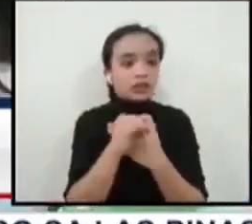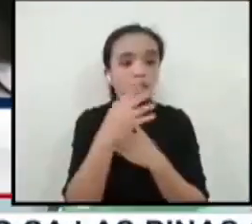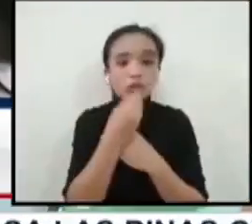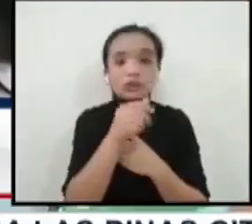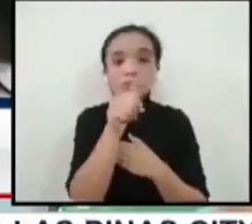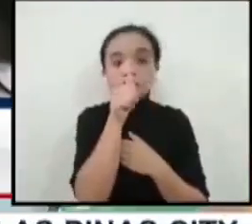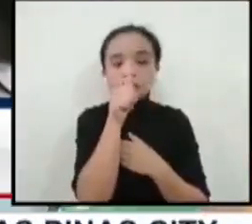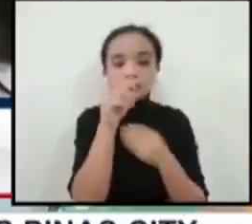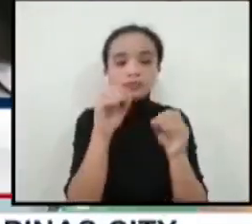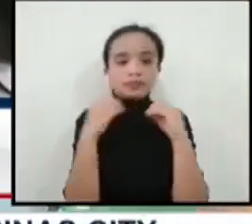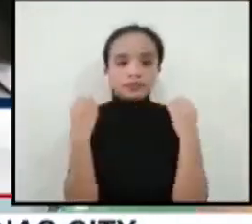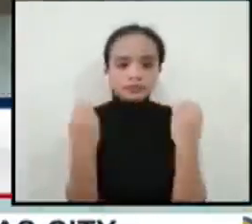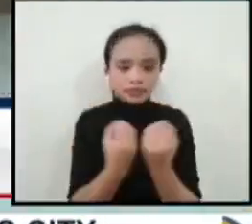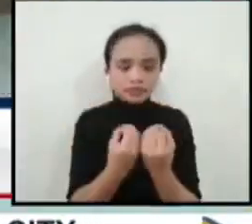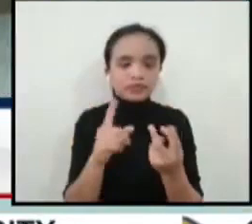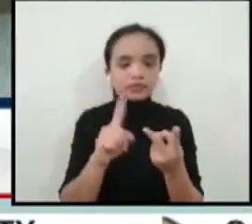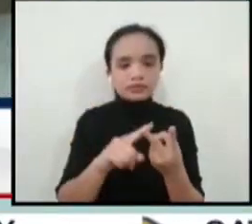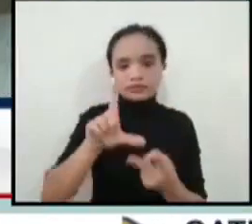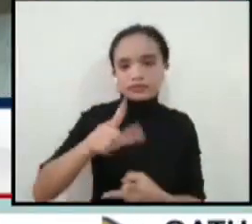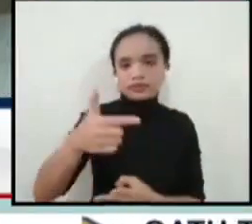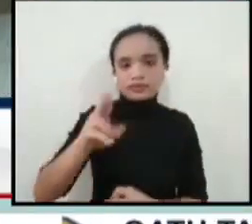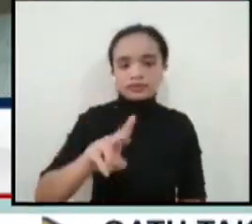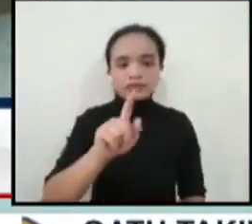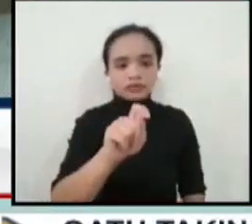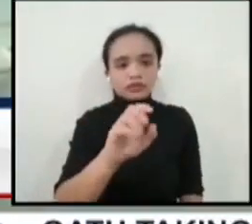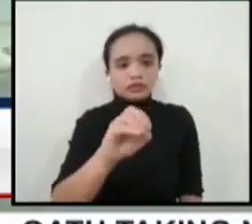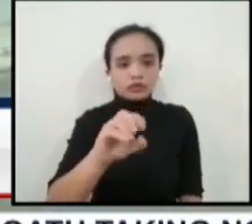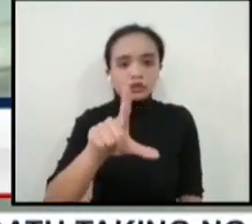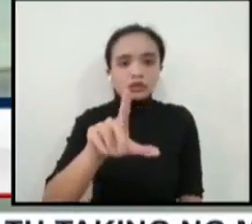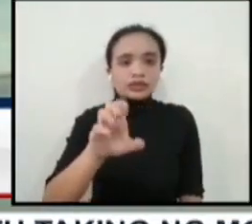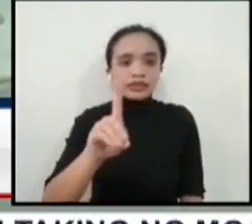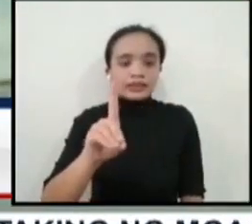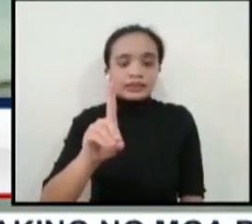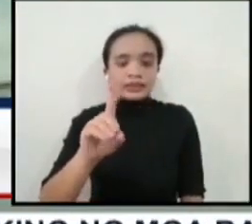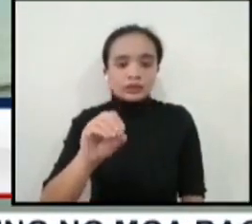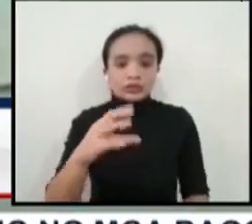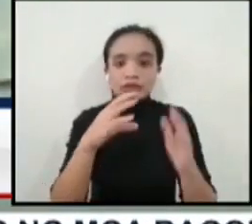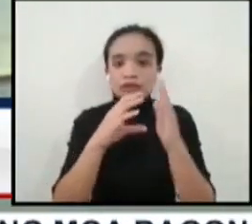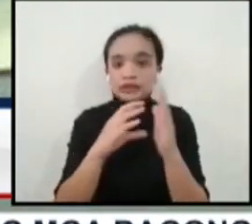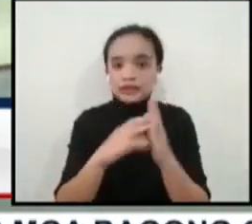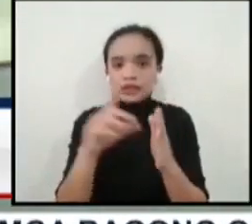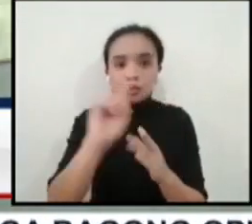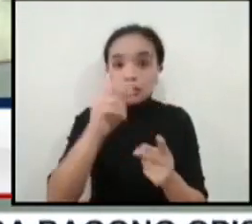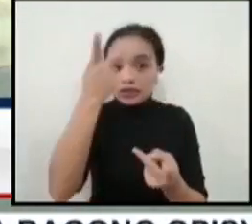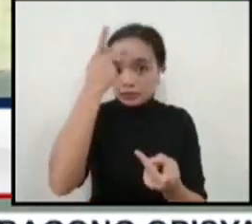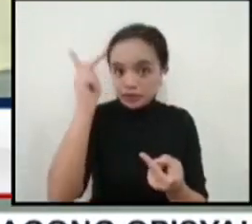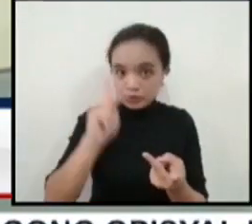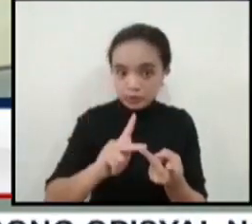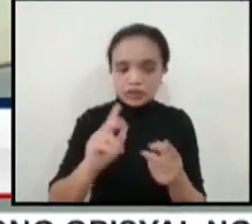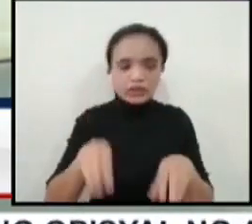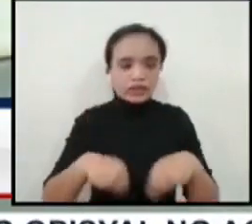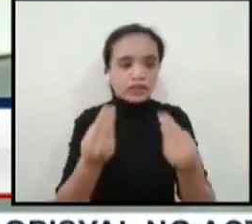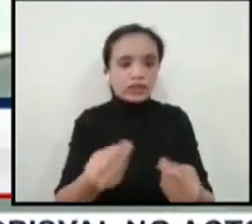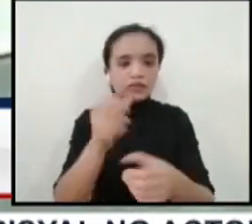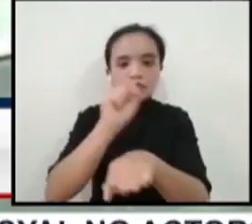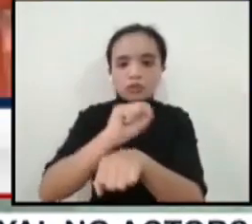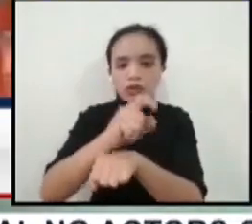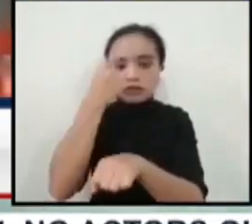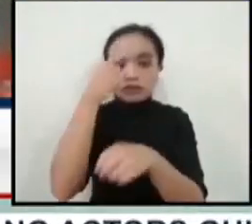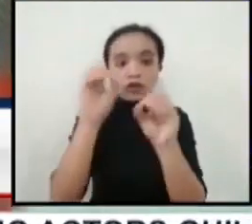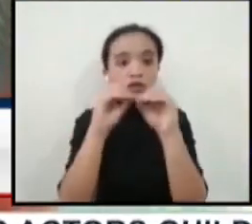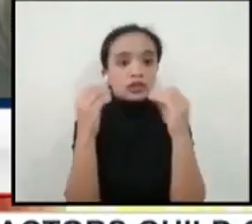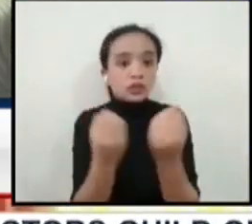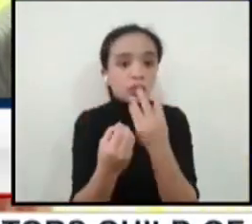ng LGU ng Toledo City na naglalayong makapagbigay ng trabaho para sa organisasyon ng mga mangingisda